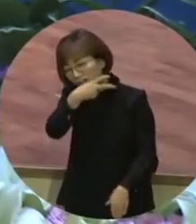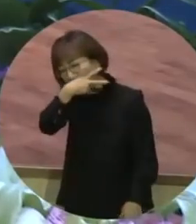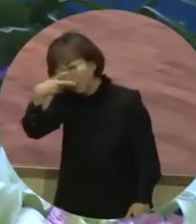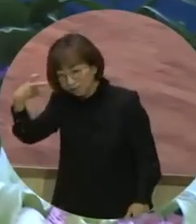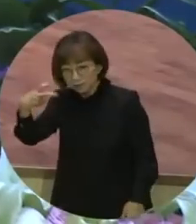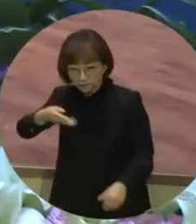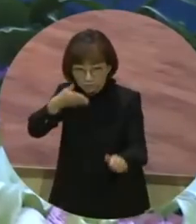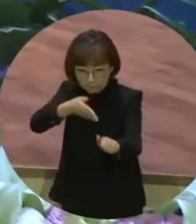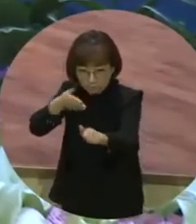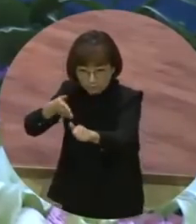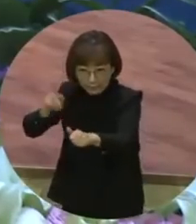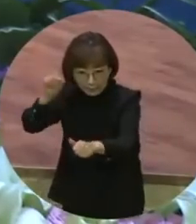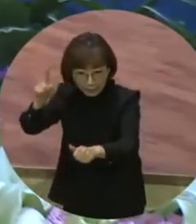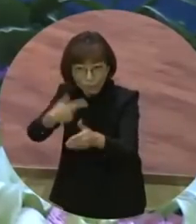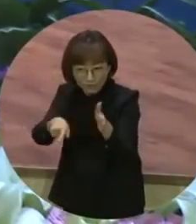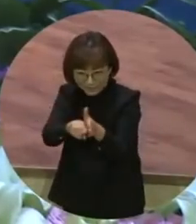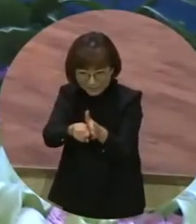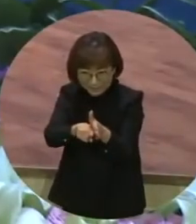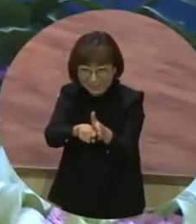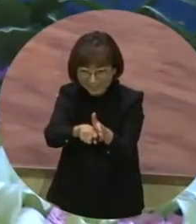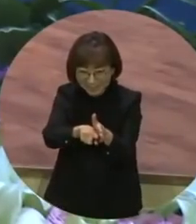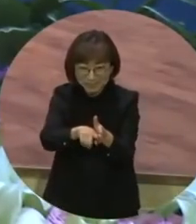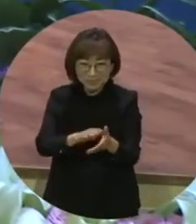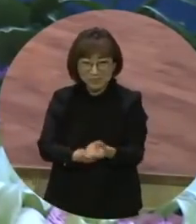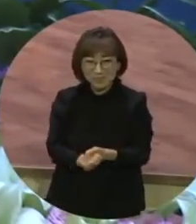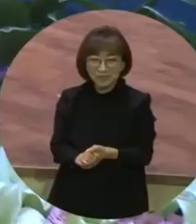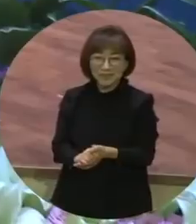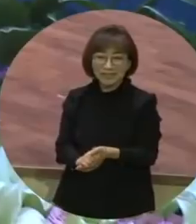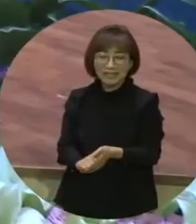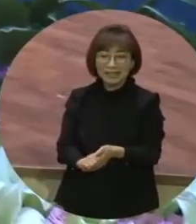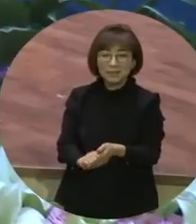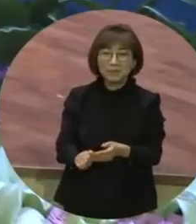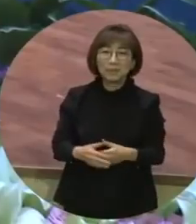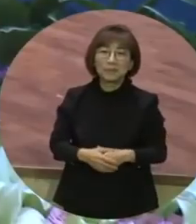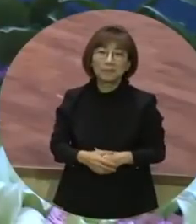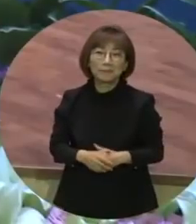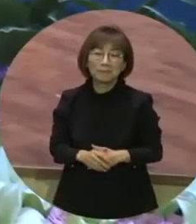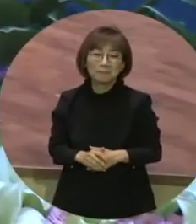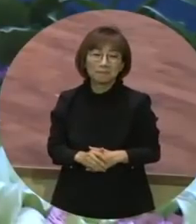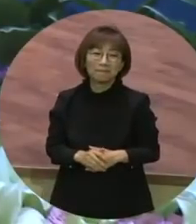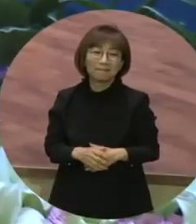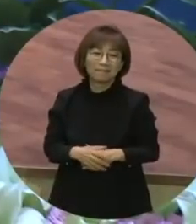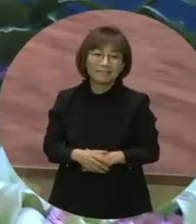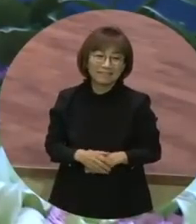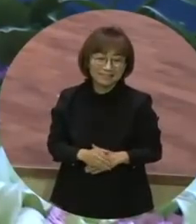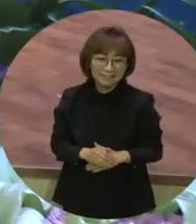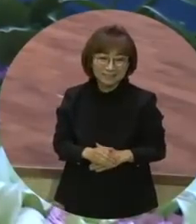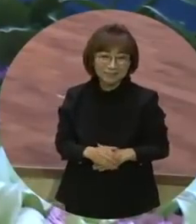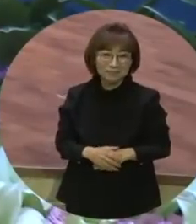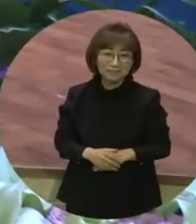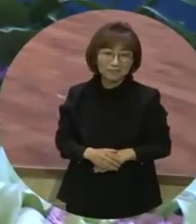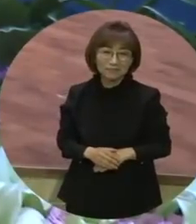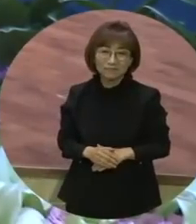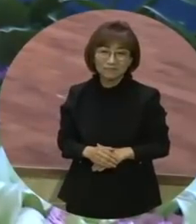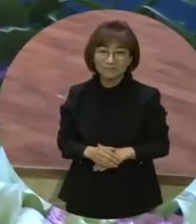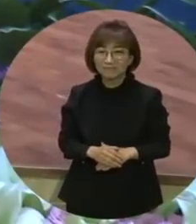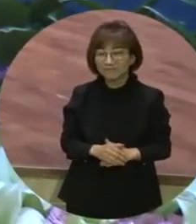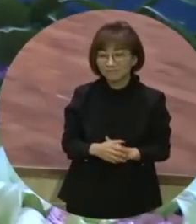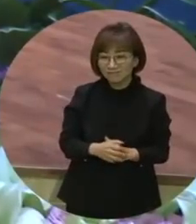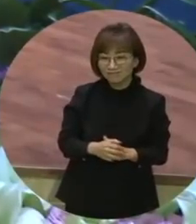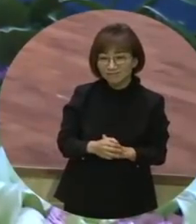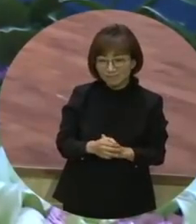아멘. 그래서 교회가 뭘 한다 그러면 이 교회가 하는 게 아니요. 예수님께서 이 교회를 통해서